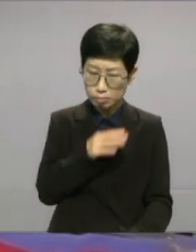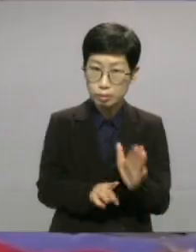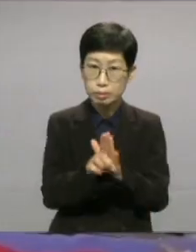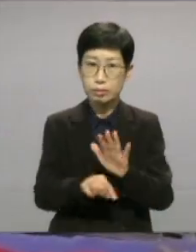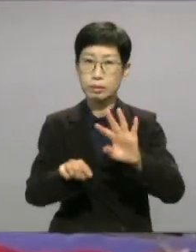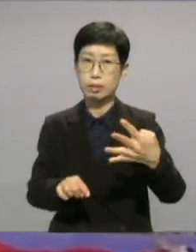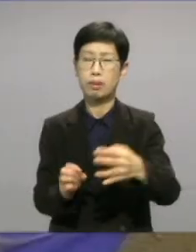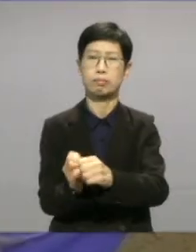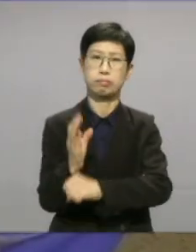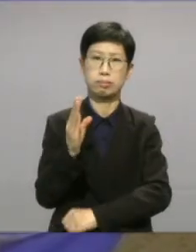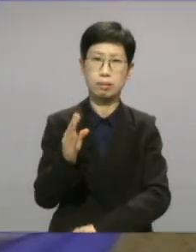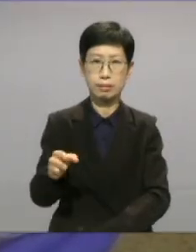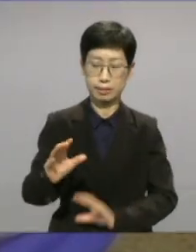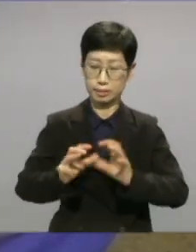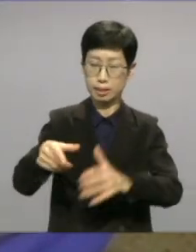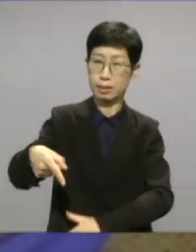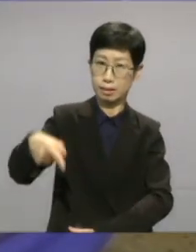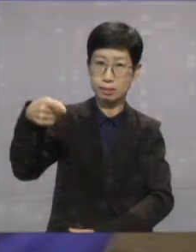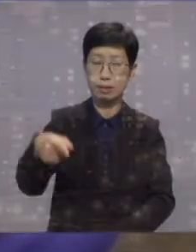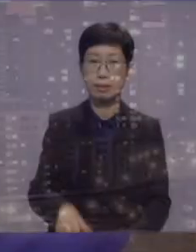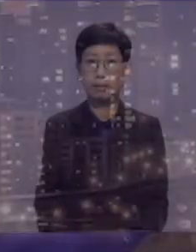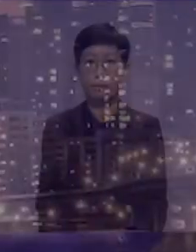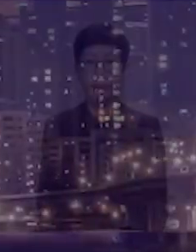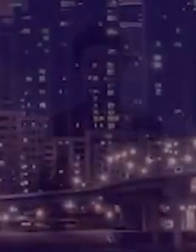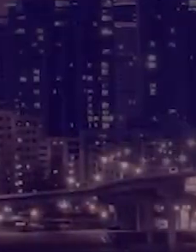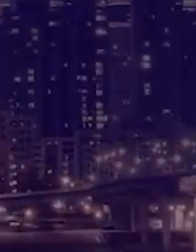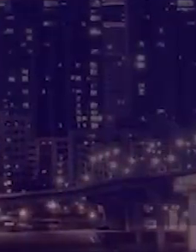400을 돌라 오염도 세계 유리에 올랐습니다